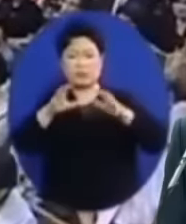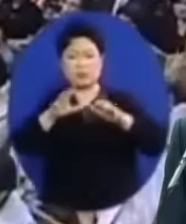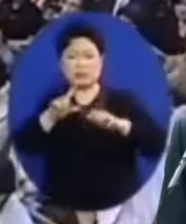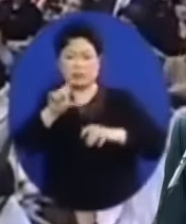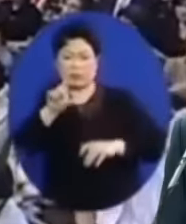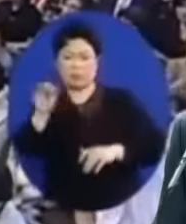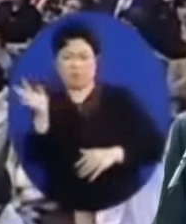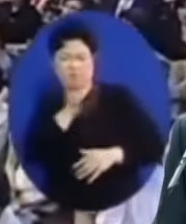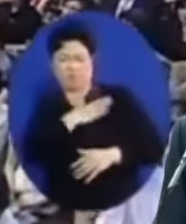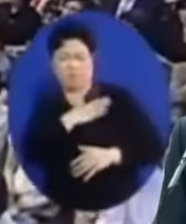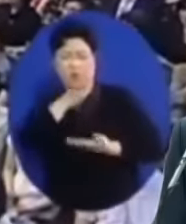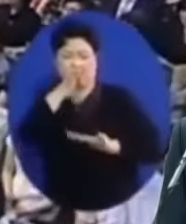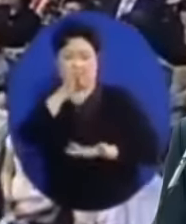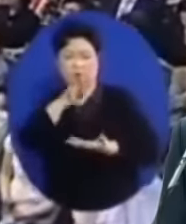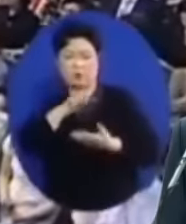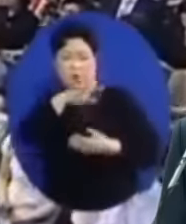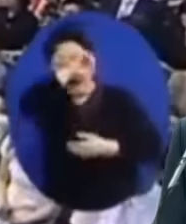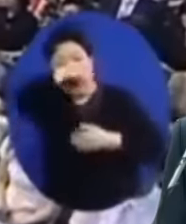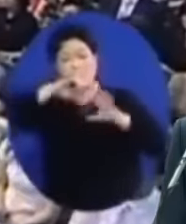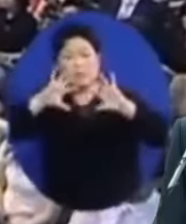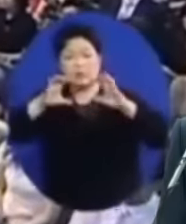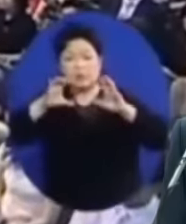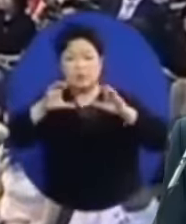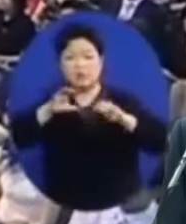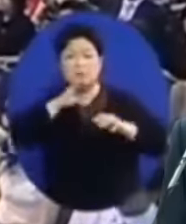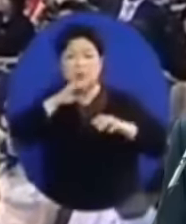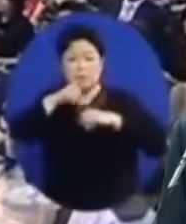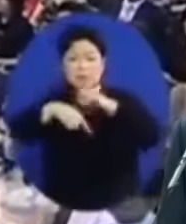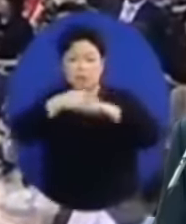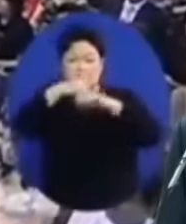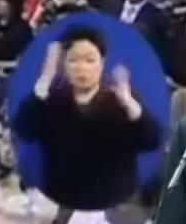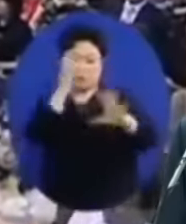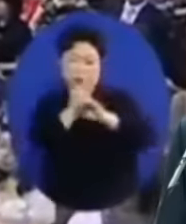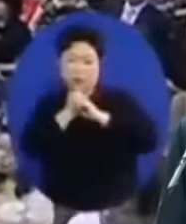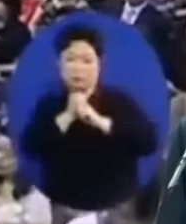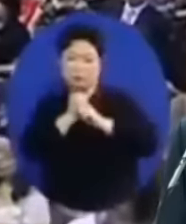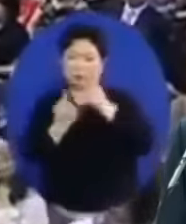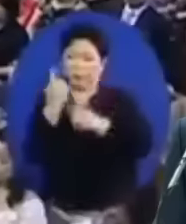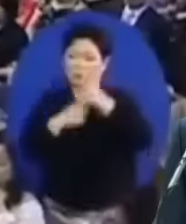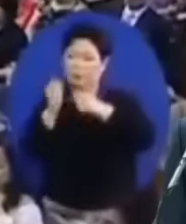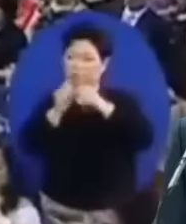부호들의 총 재산은 일부 아프리카 나라의 국내 총 생산보다 많습니다.